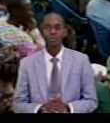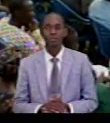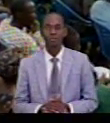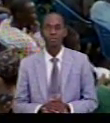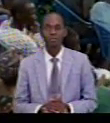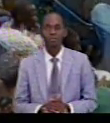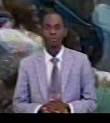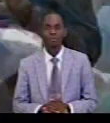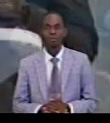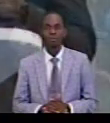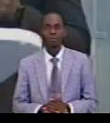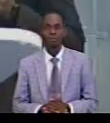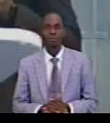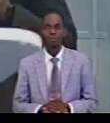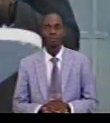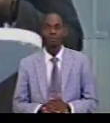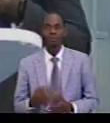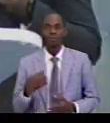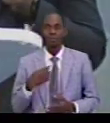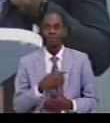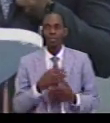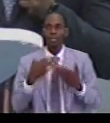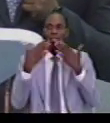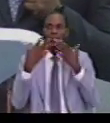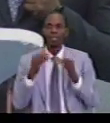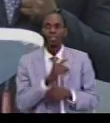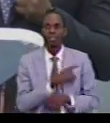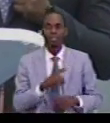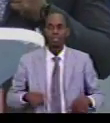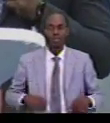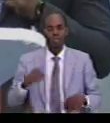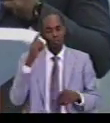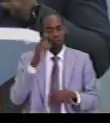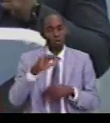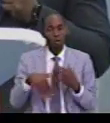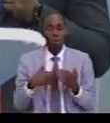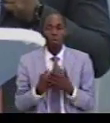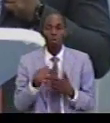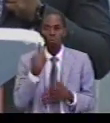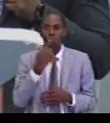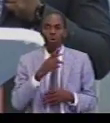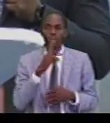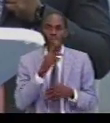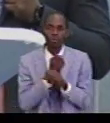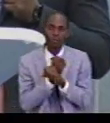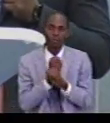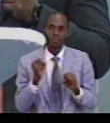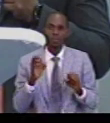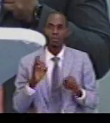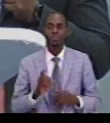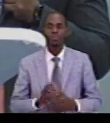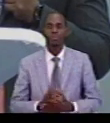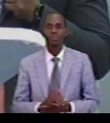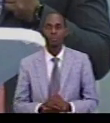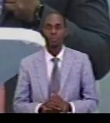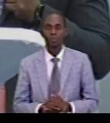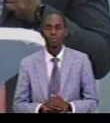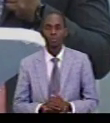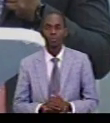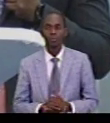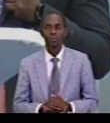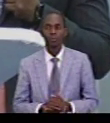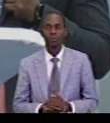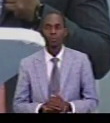sauvés. We thank the Lord for those who are saved. Nous remercions le Seigneur pour tous ceux qui sont